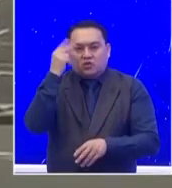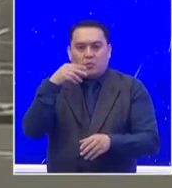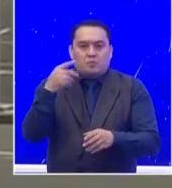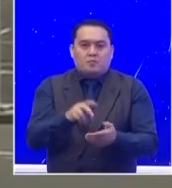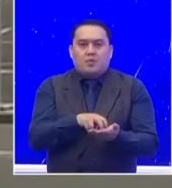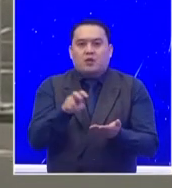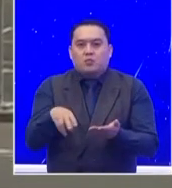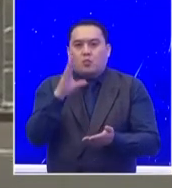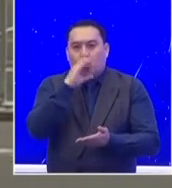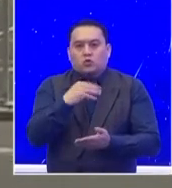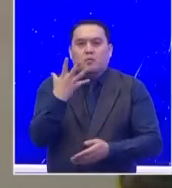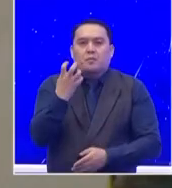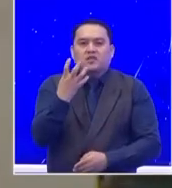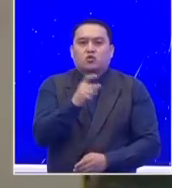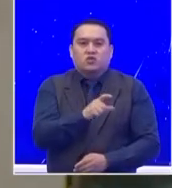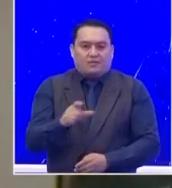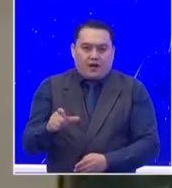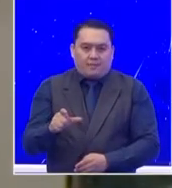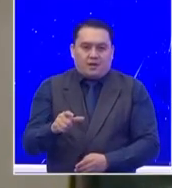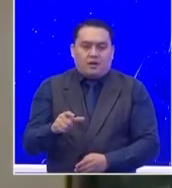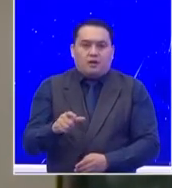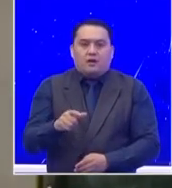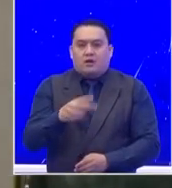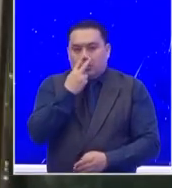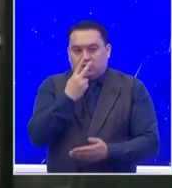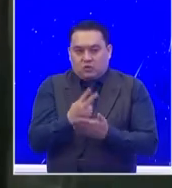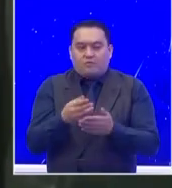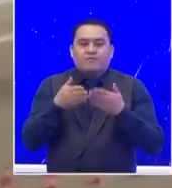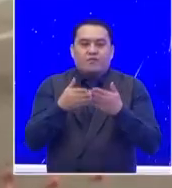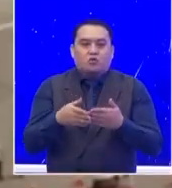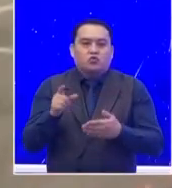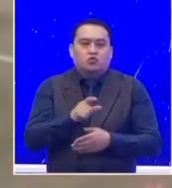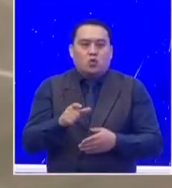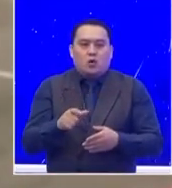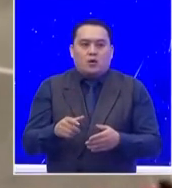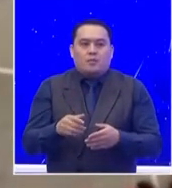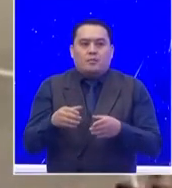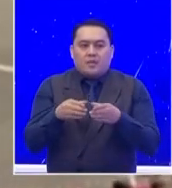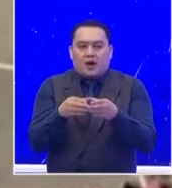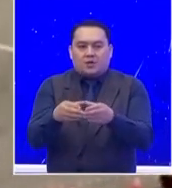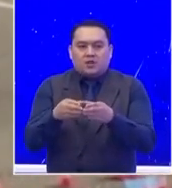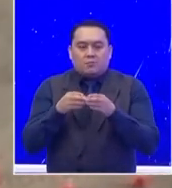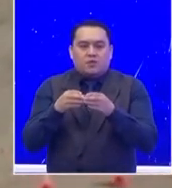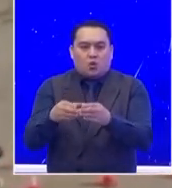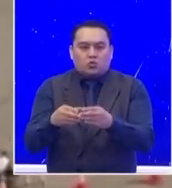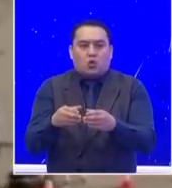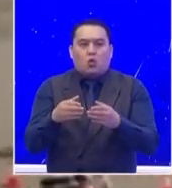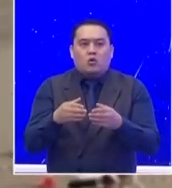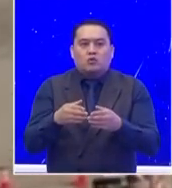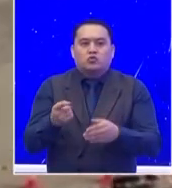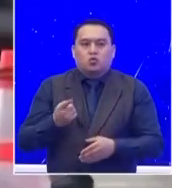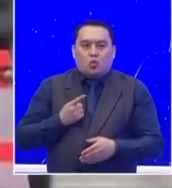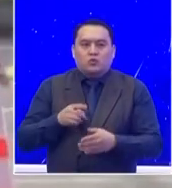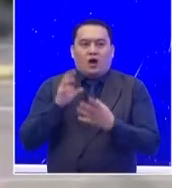на берег смогут около 500 человек. На кадрах из порта видно, что люди небольшими группами покидают лайнер. Кого-то